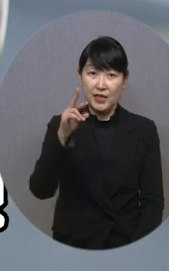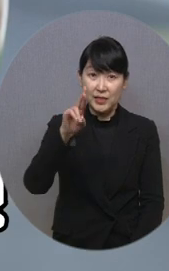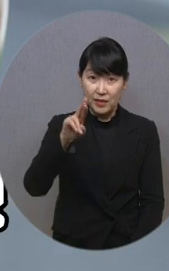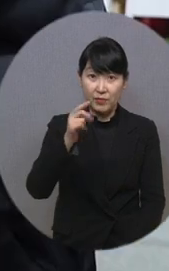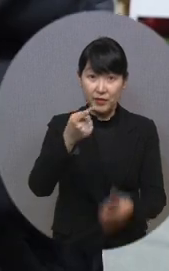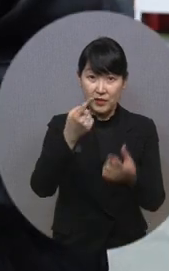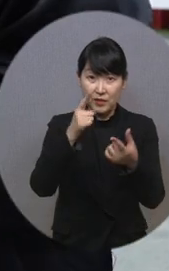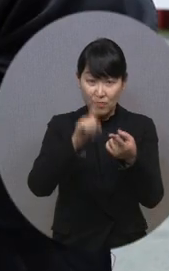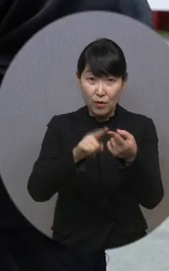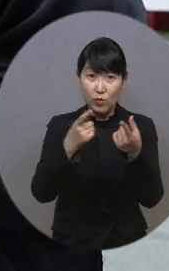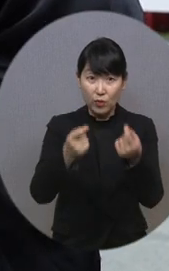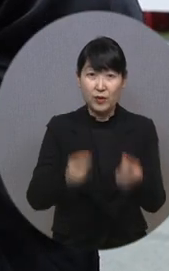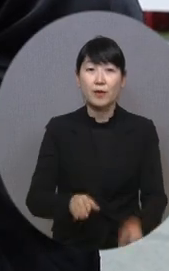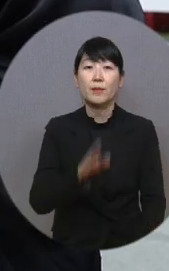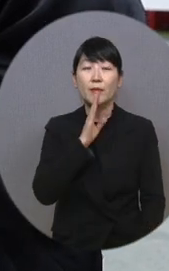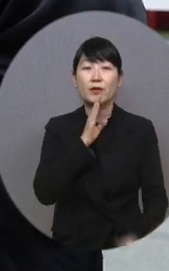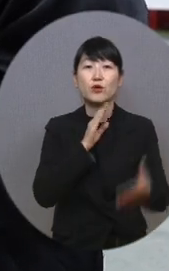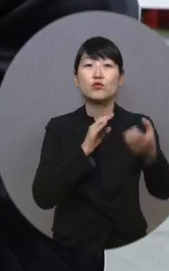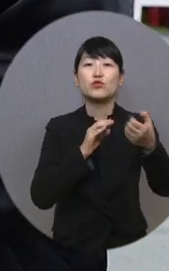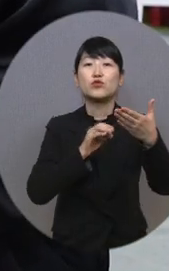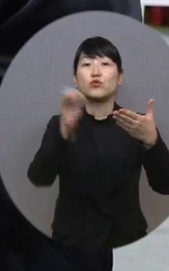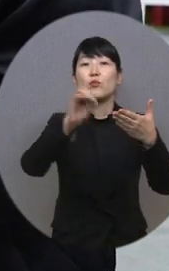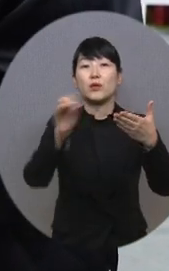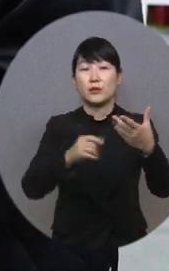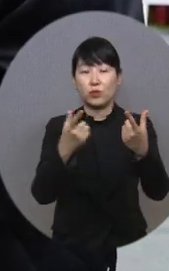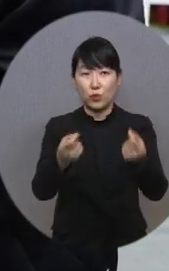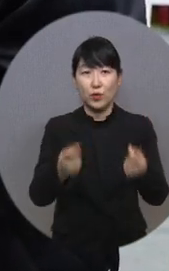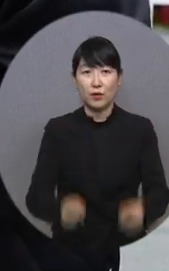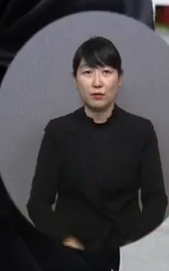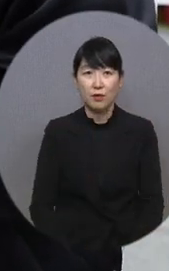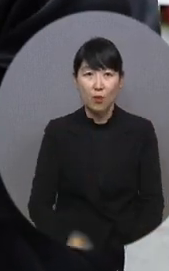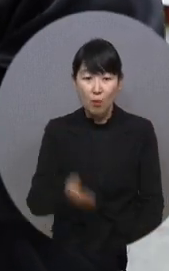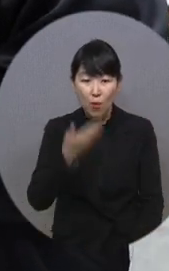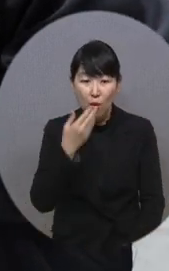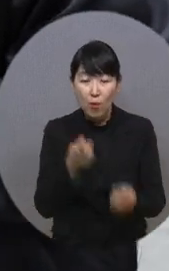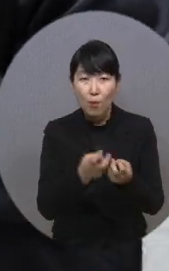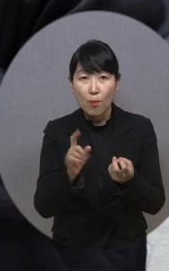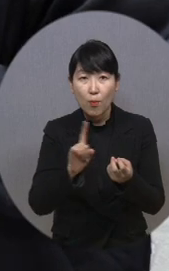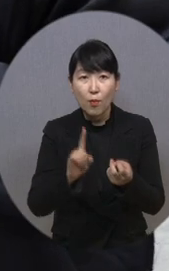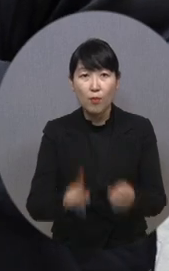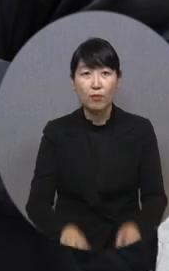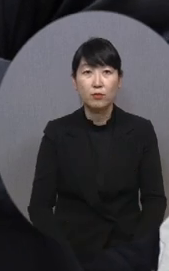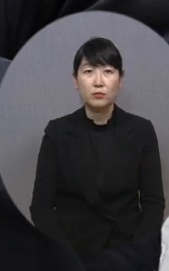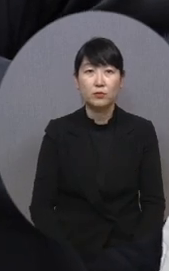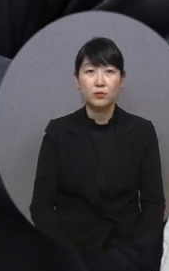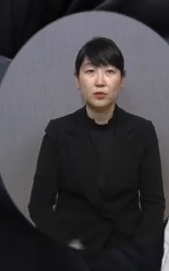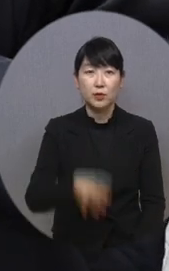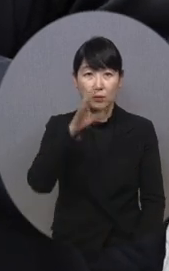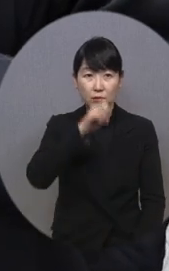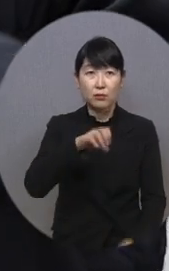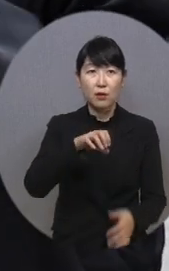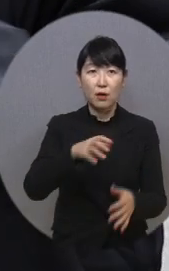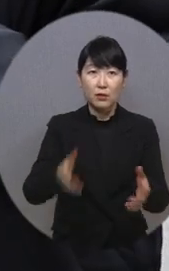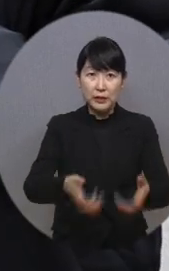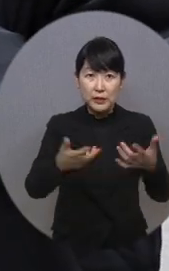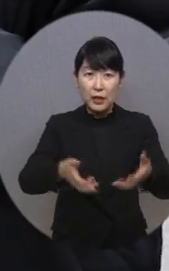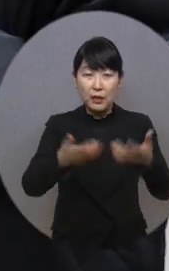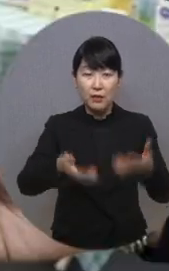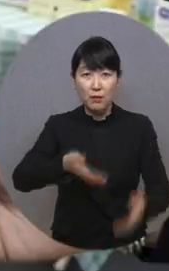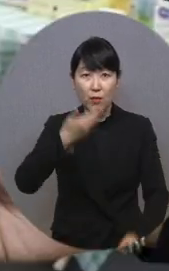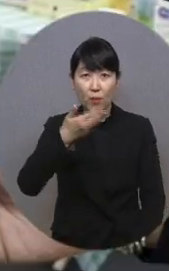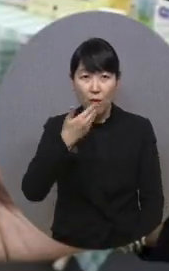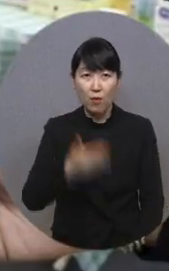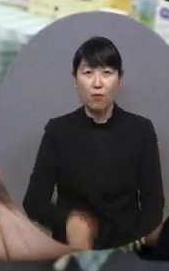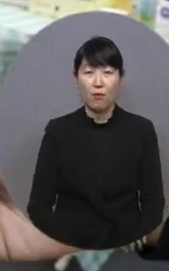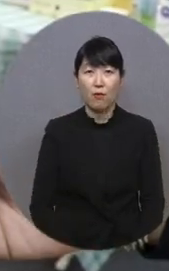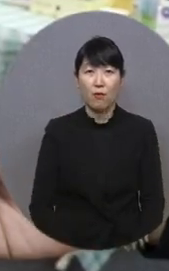있는 거네요? 예, 99% 동일하다고 그랬어요. 그러면 얘는 어떻게 먹어요? 이거요, 뭐 이 샐러드 해서 드셔도 되고. 아, 샐러드. 예, 예.